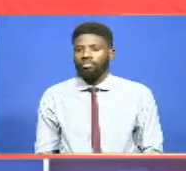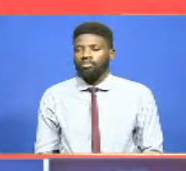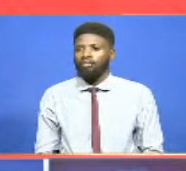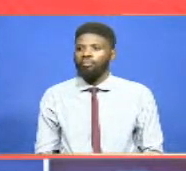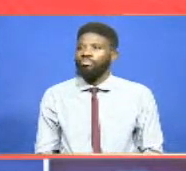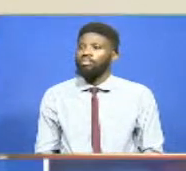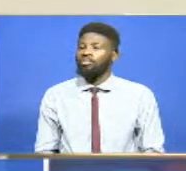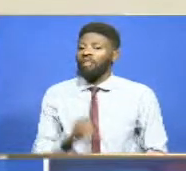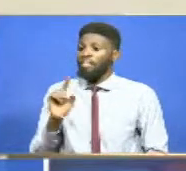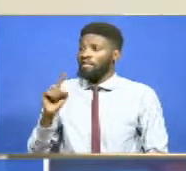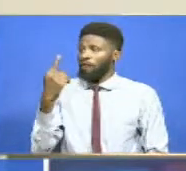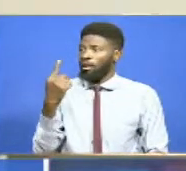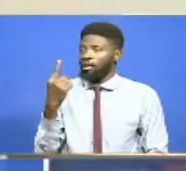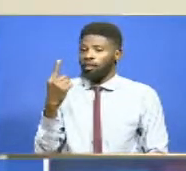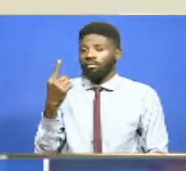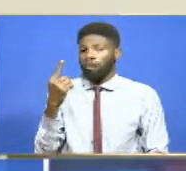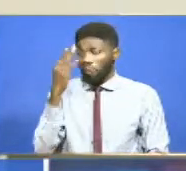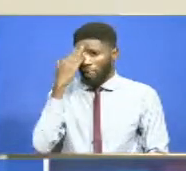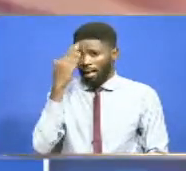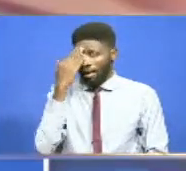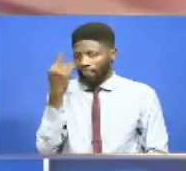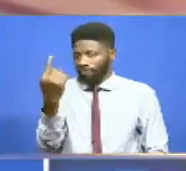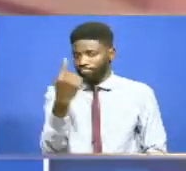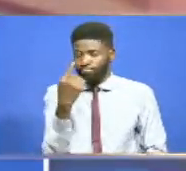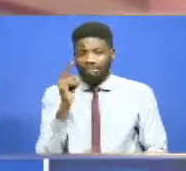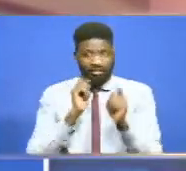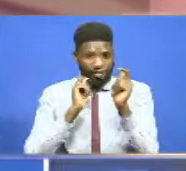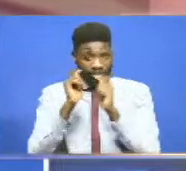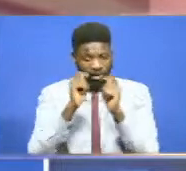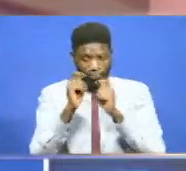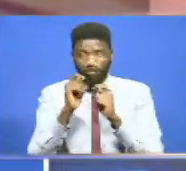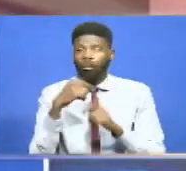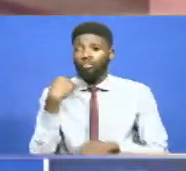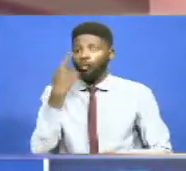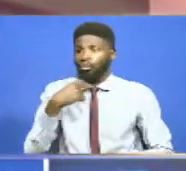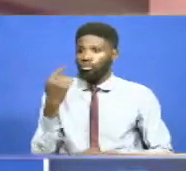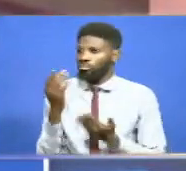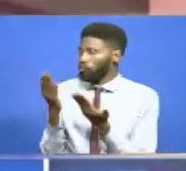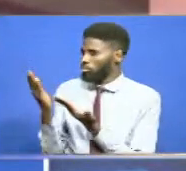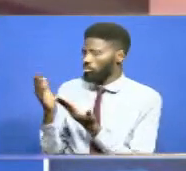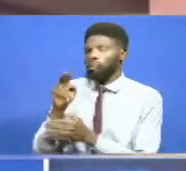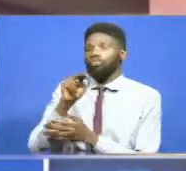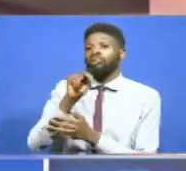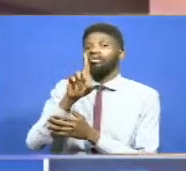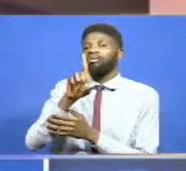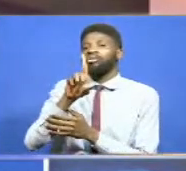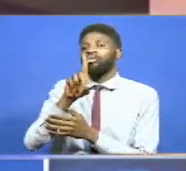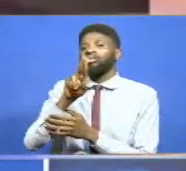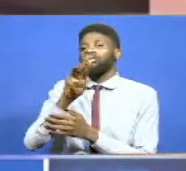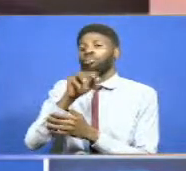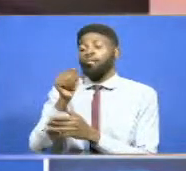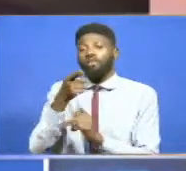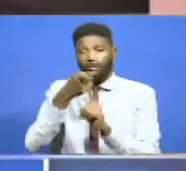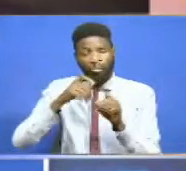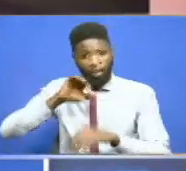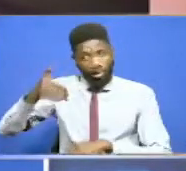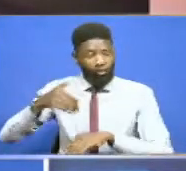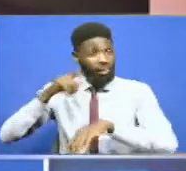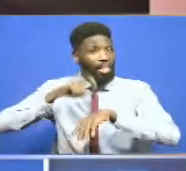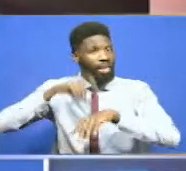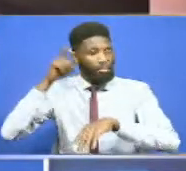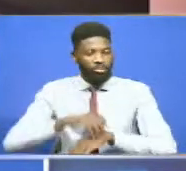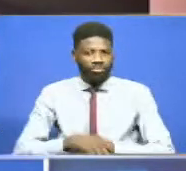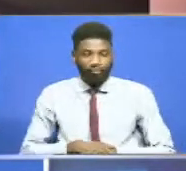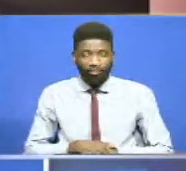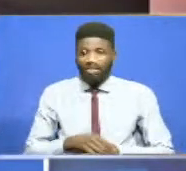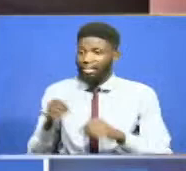Wa kwanza kuhojiwa siku ya Jumatatu tarehe 19 mwezi huu atakuwa jaji Nduma Nderi ambaye anatoka kaunti ya Embu. Nderi